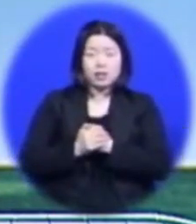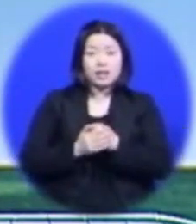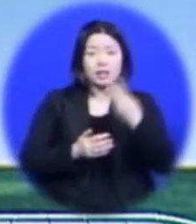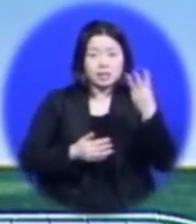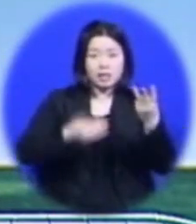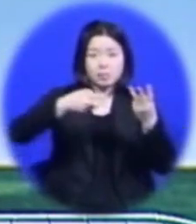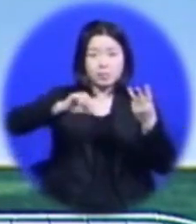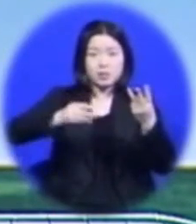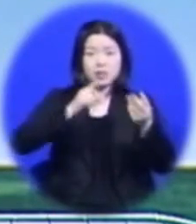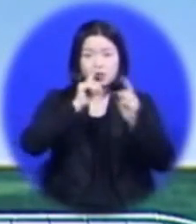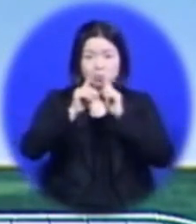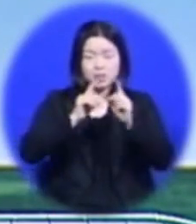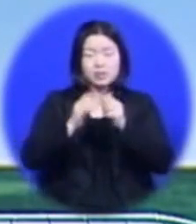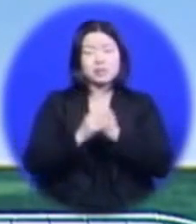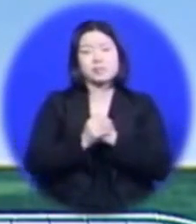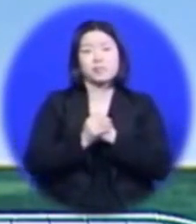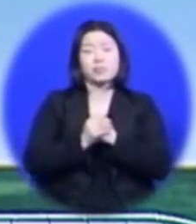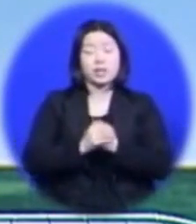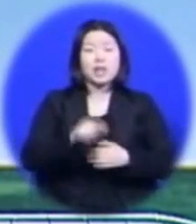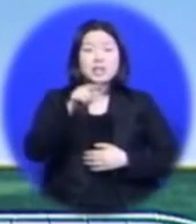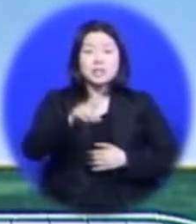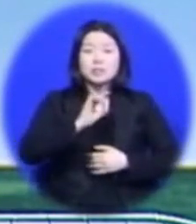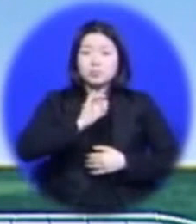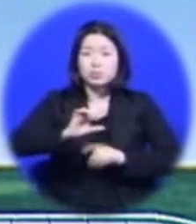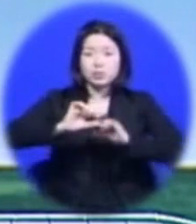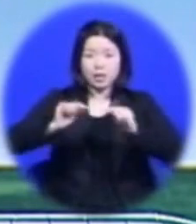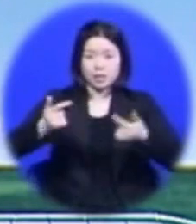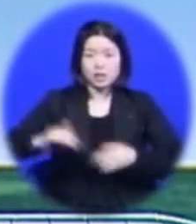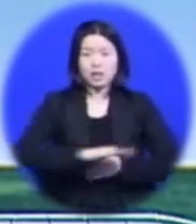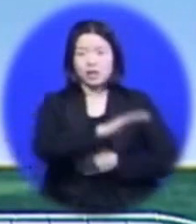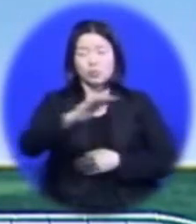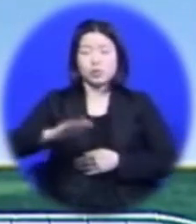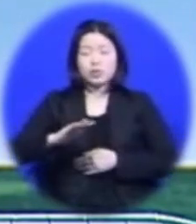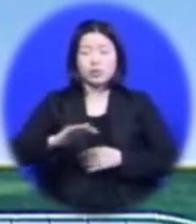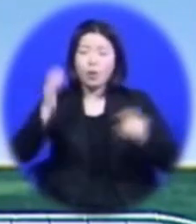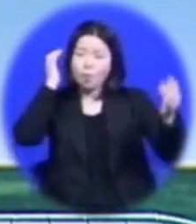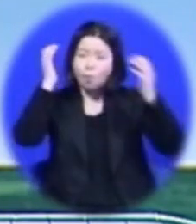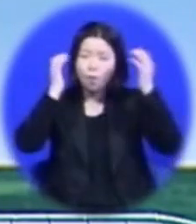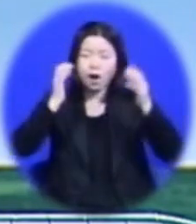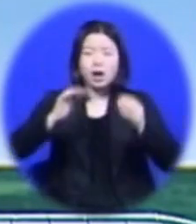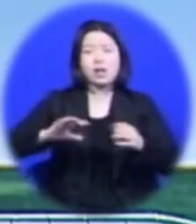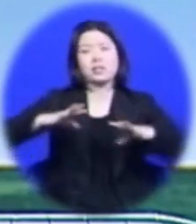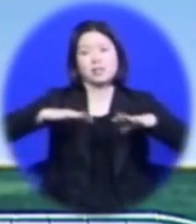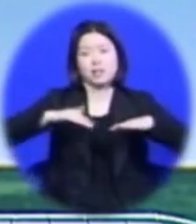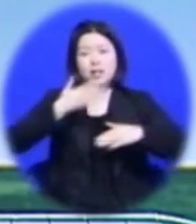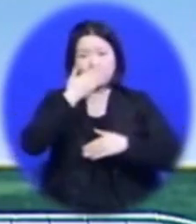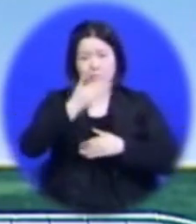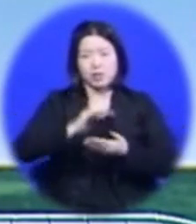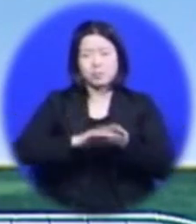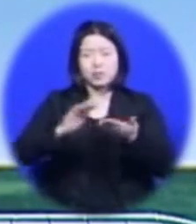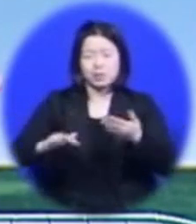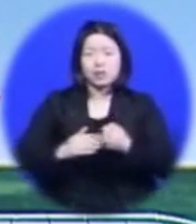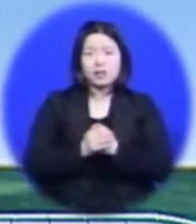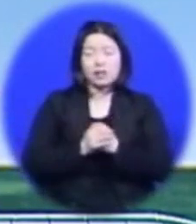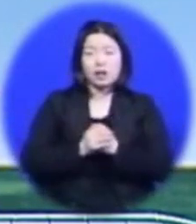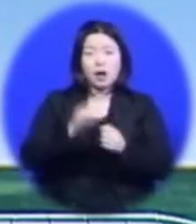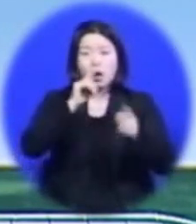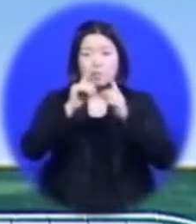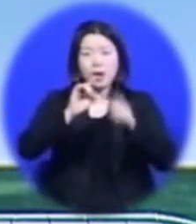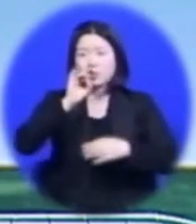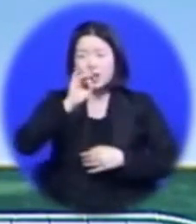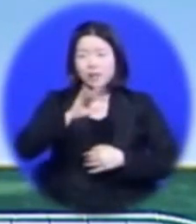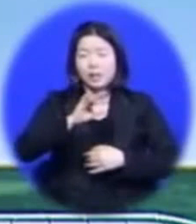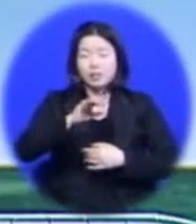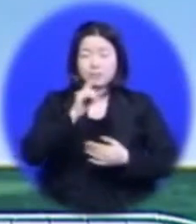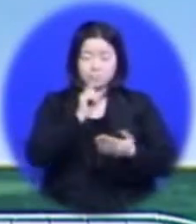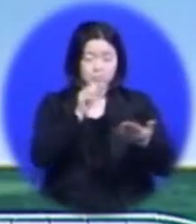3절 말씀에 그뿐만 아니라 우리는 환난을 자랑합니다. 정말 말 안 되는 이야기가